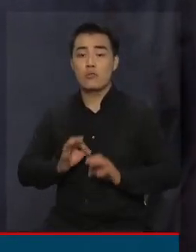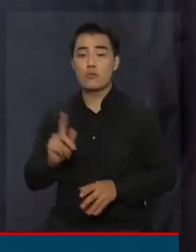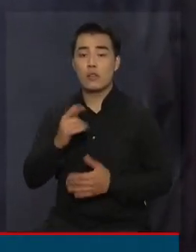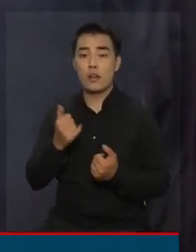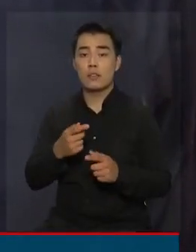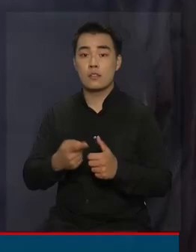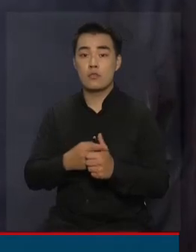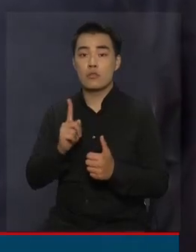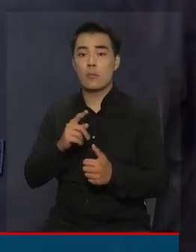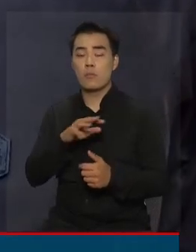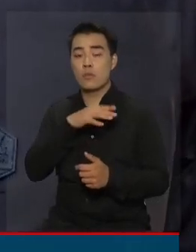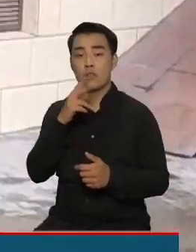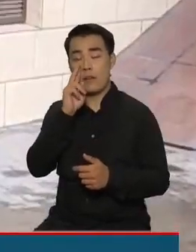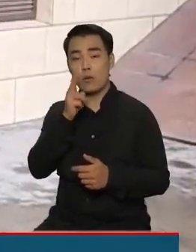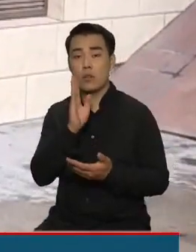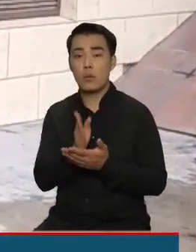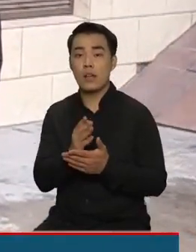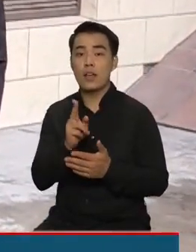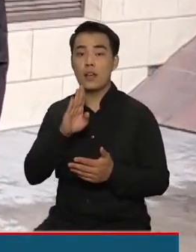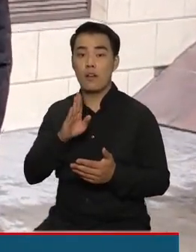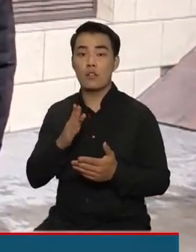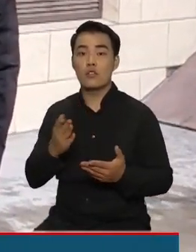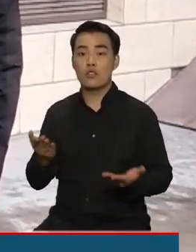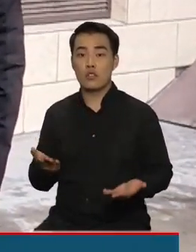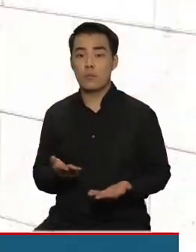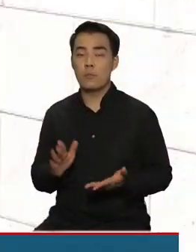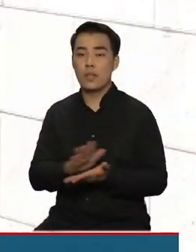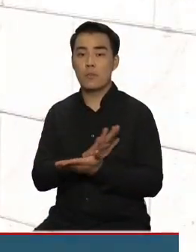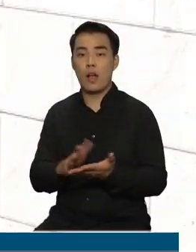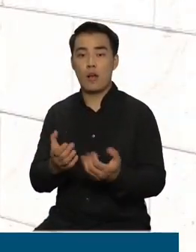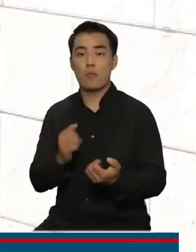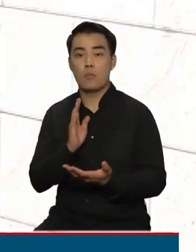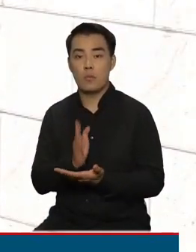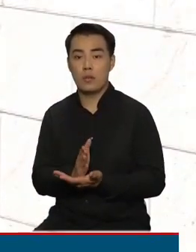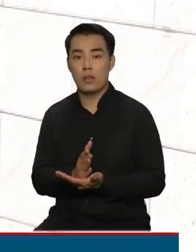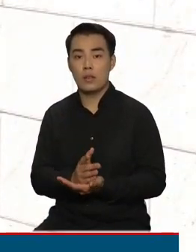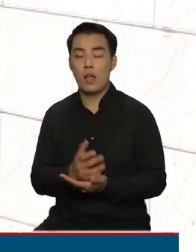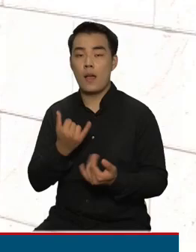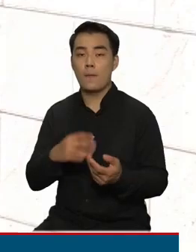это уйдет несколько лет. Квартиры жильцы получат бесплатно.